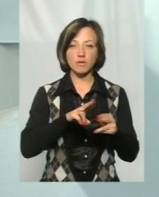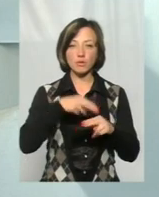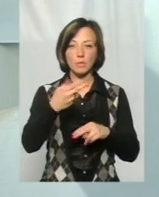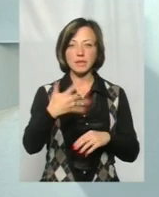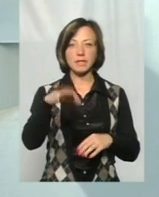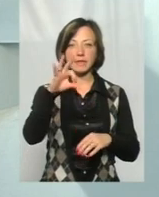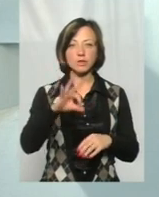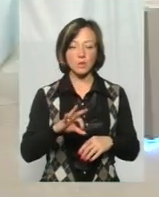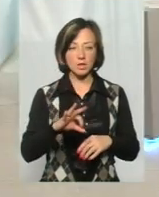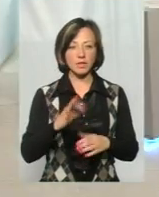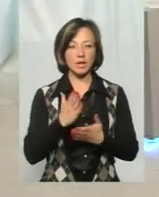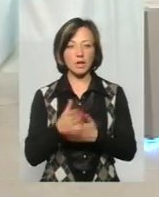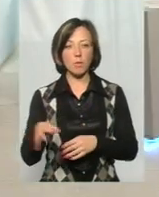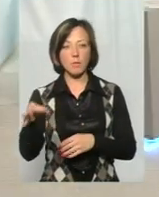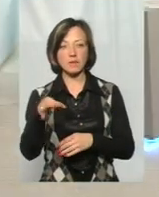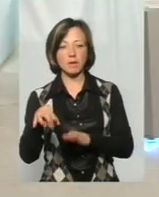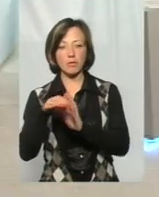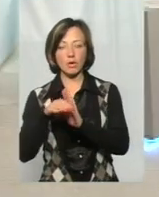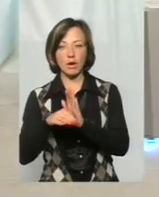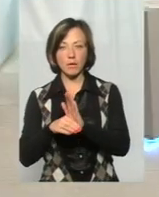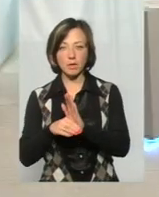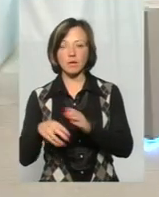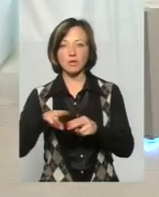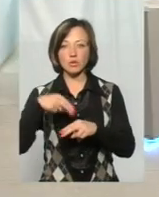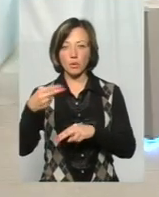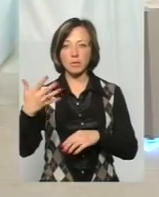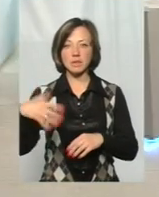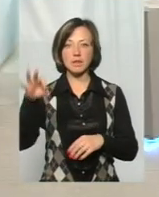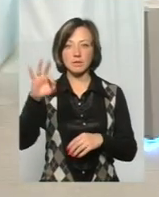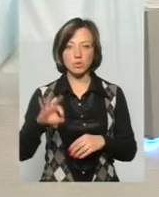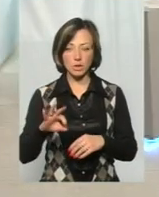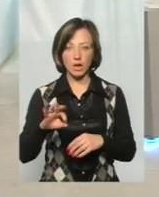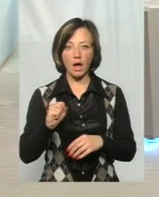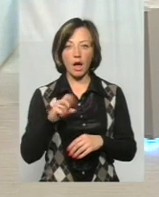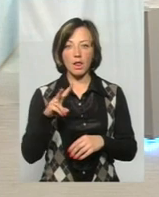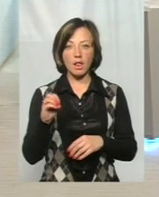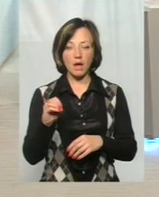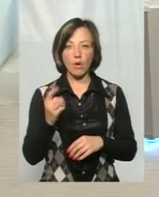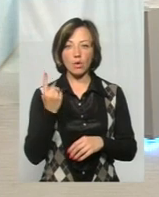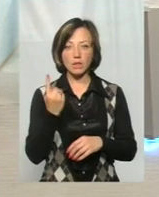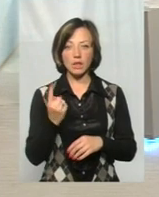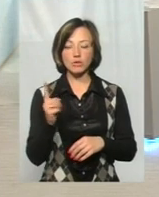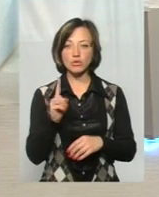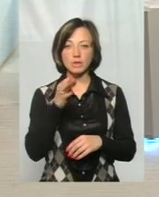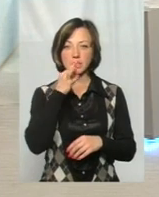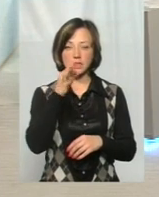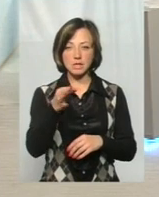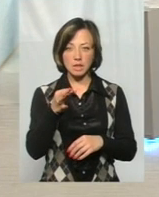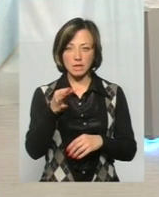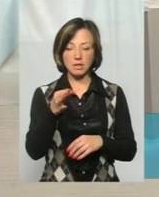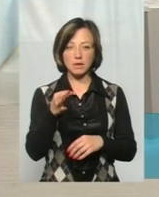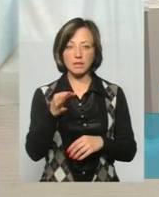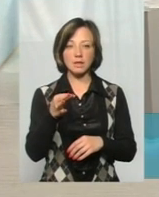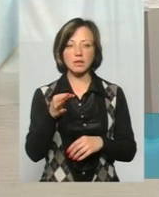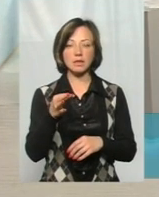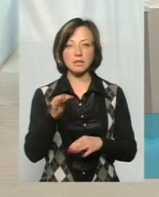відшкодовує 50%, і є обласна програма від обласної ради, також відшкодовує 50%. Але одне, що не сказала пані,